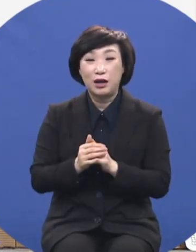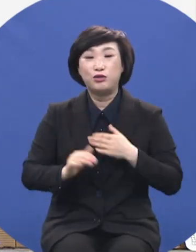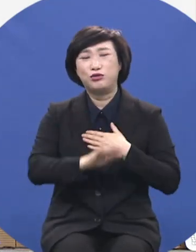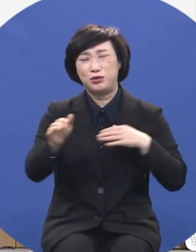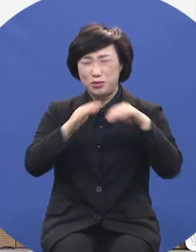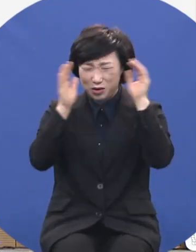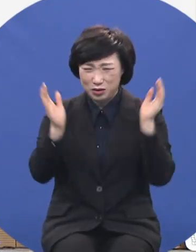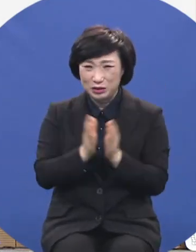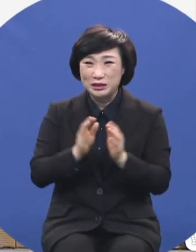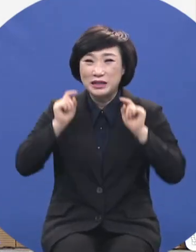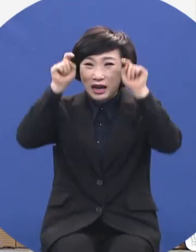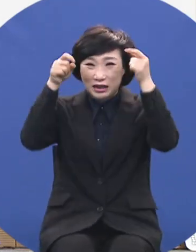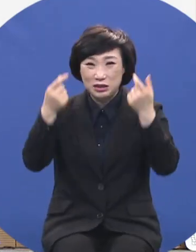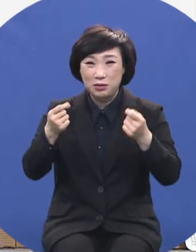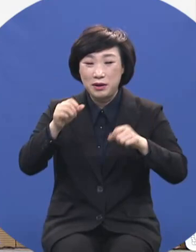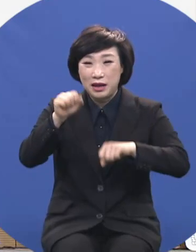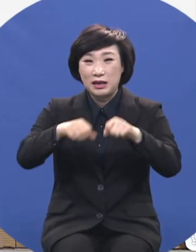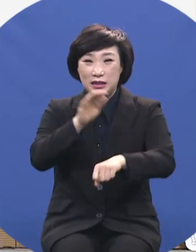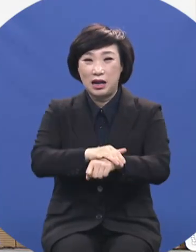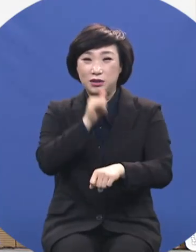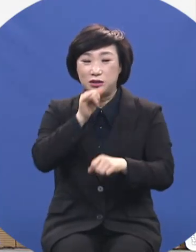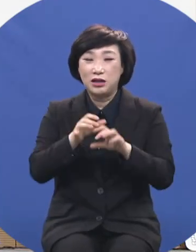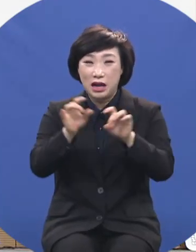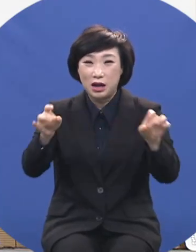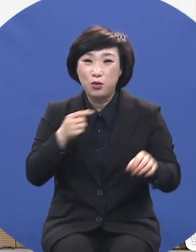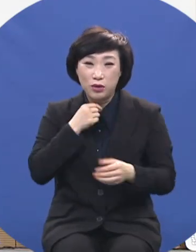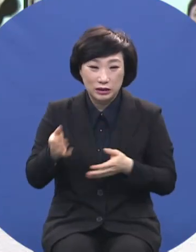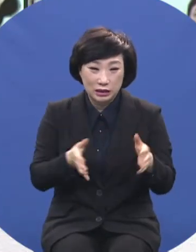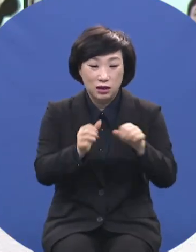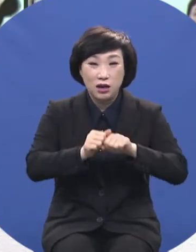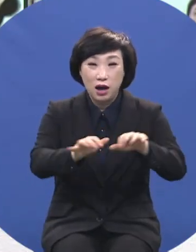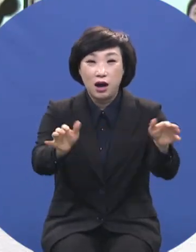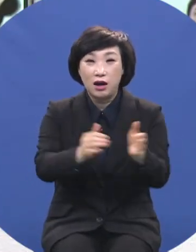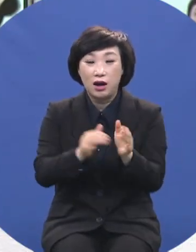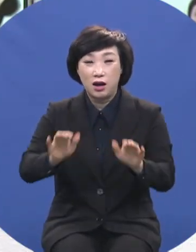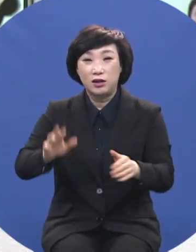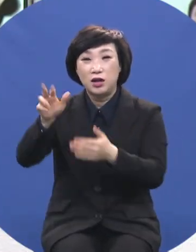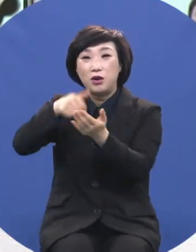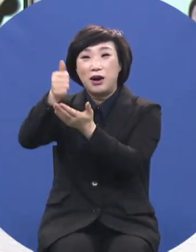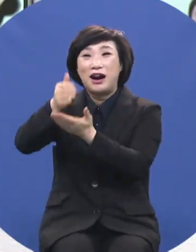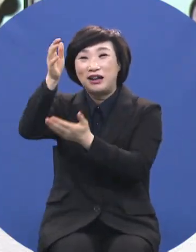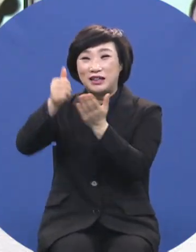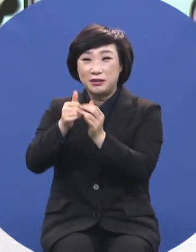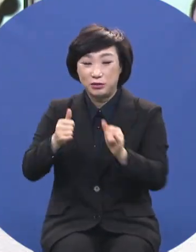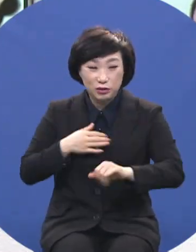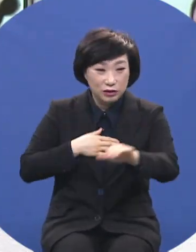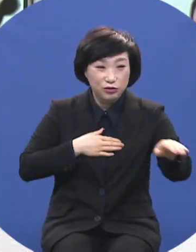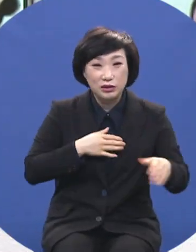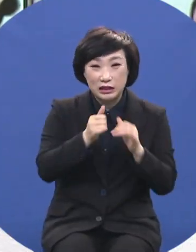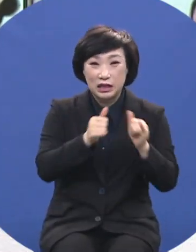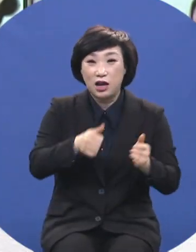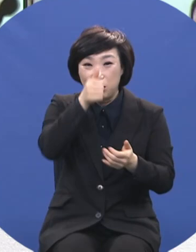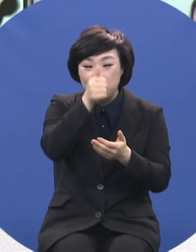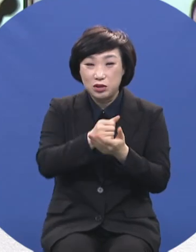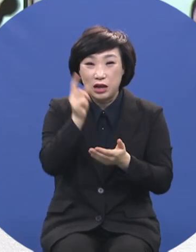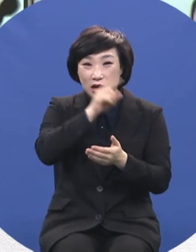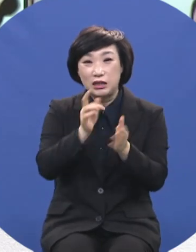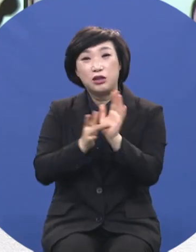우리는 다양 같아서 그릇당하여 각지체길로 갔군을 여호와께서는 우리 무리의 죄악을